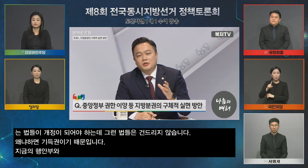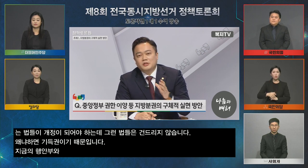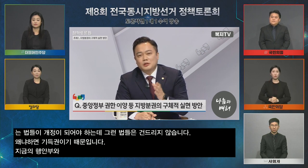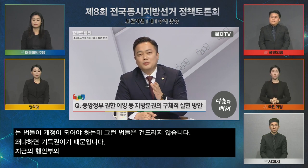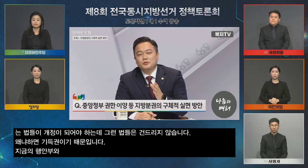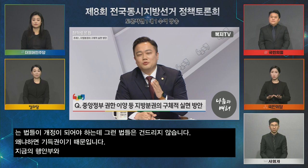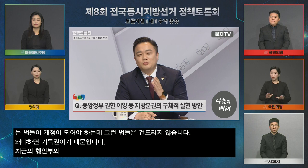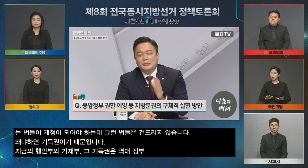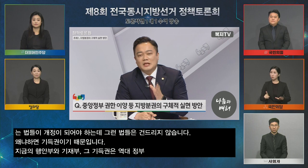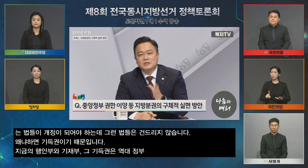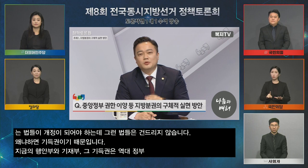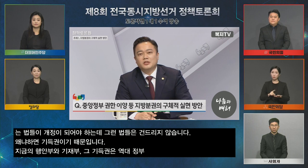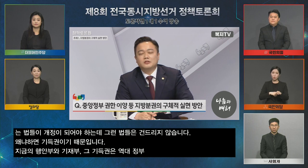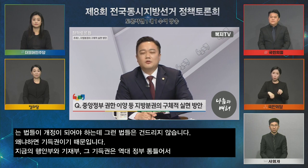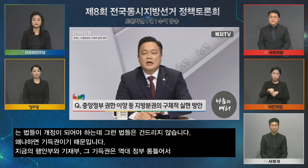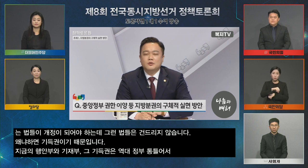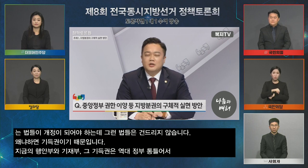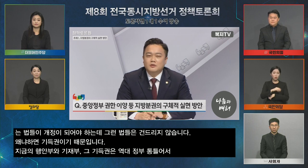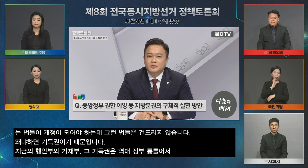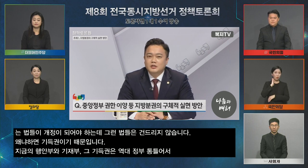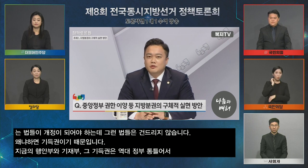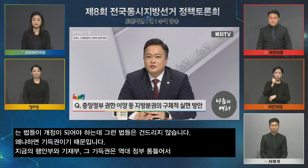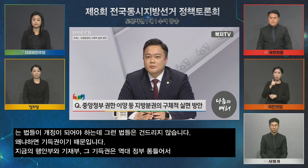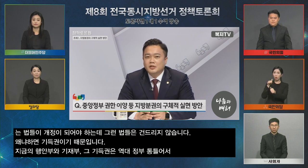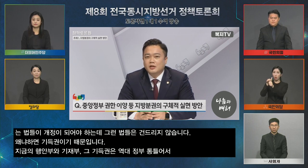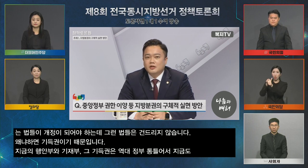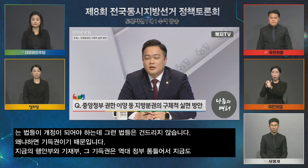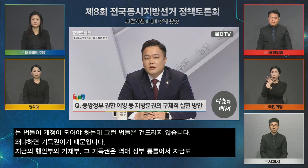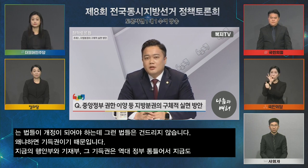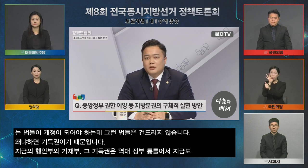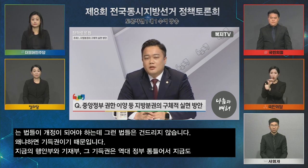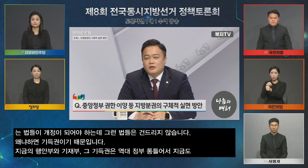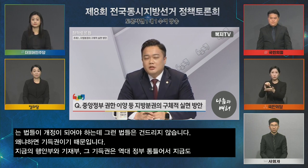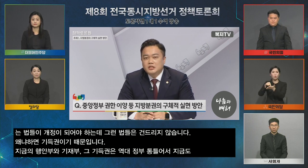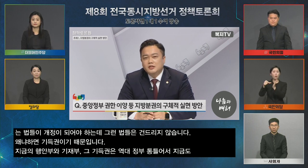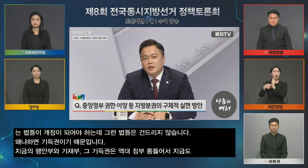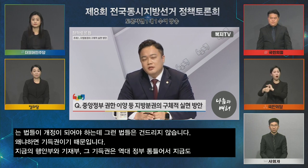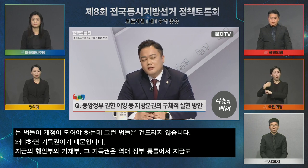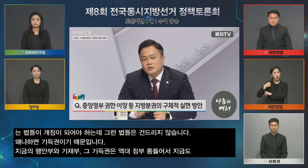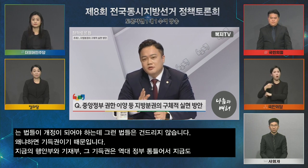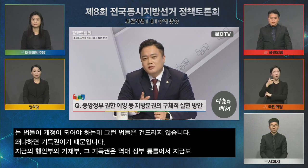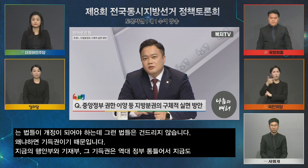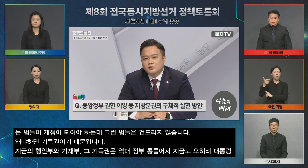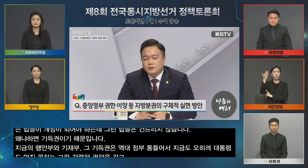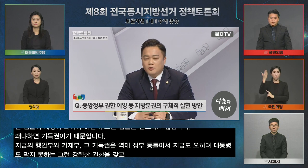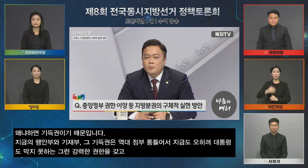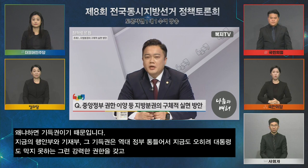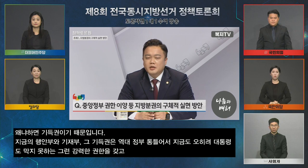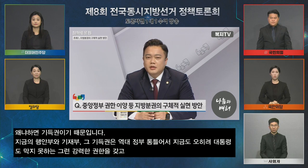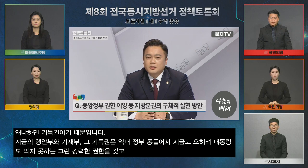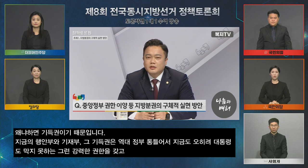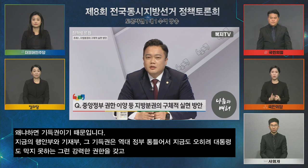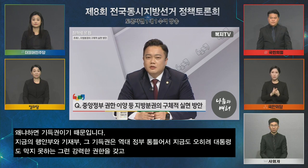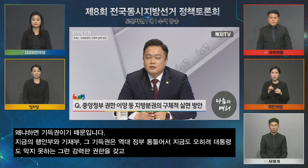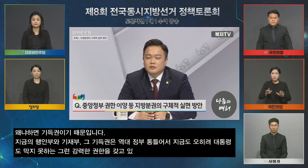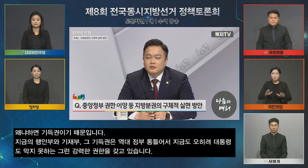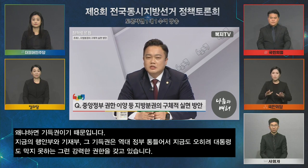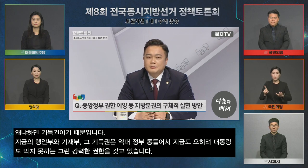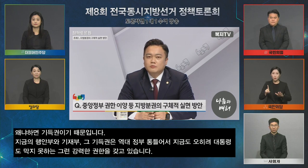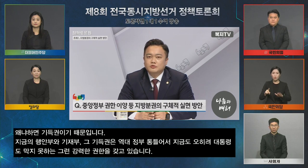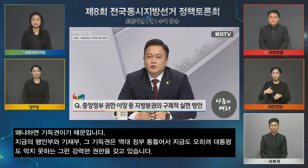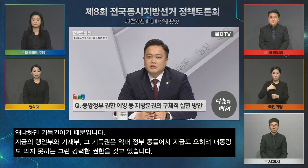오히려 대통령도 막지 못하는 그런 강력한 권한을 갖고 있습니다. 이것을 격파해야만